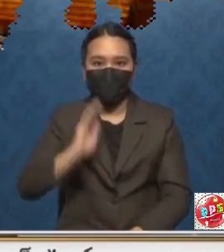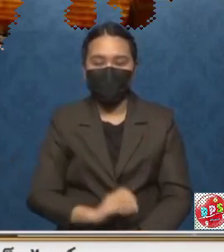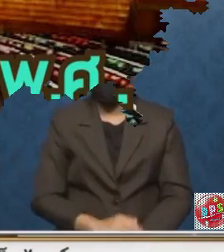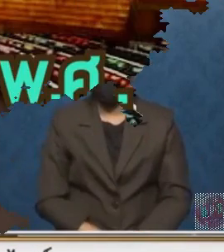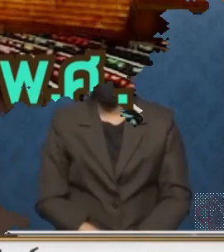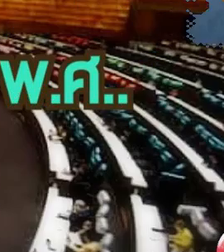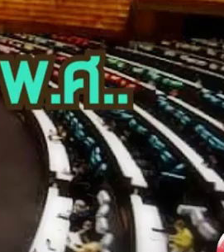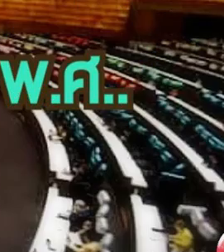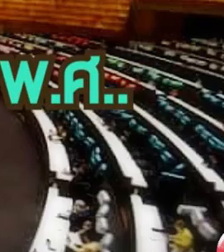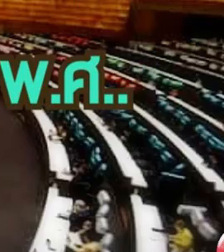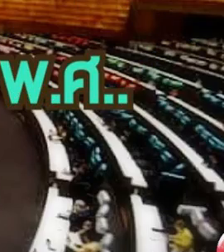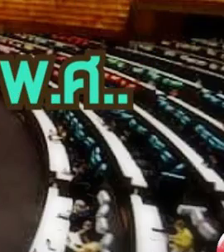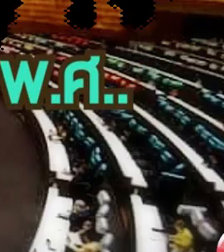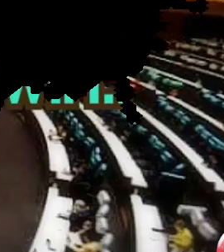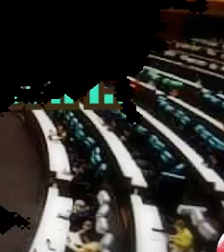22.อง ถูกตอง นะครับ